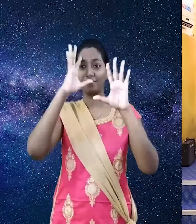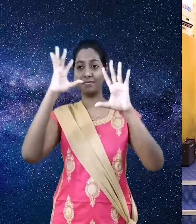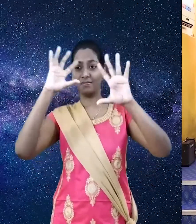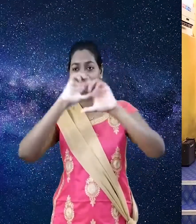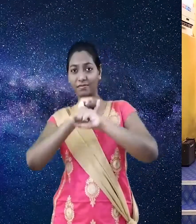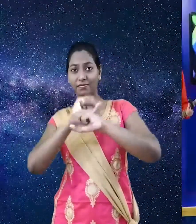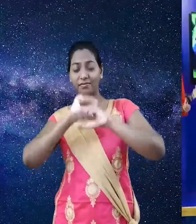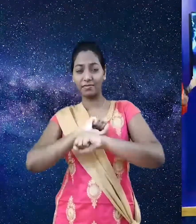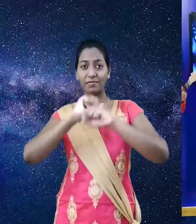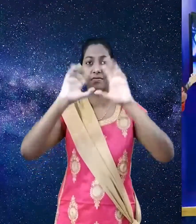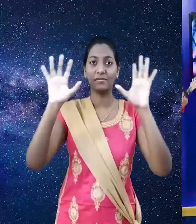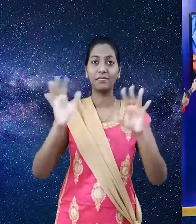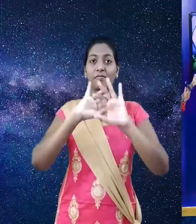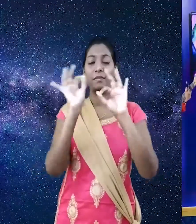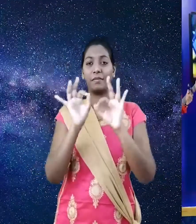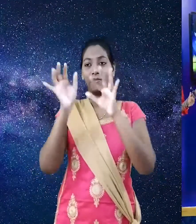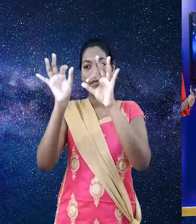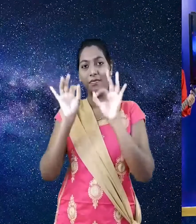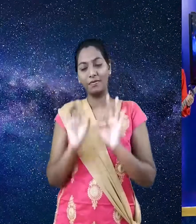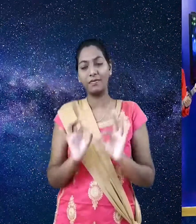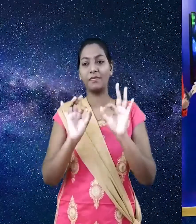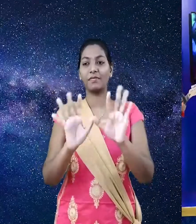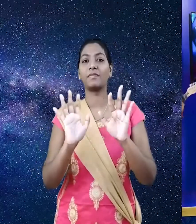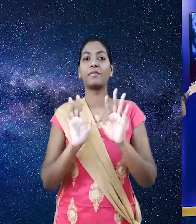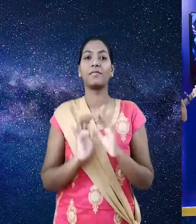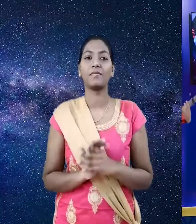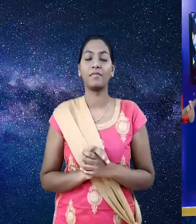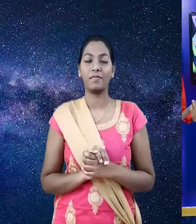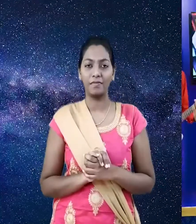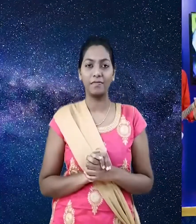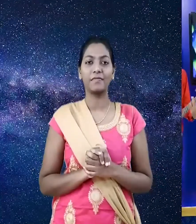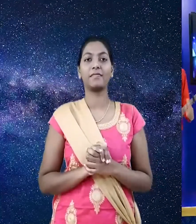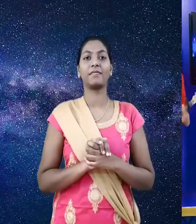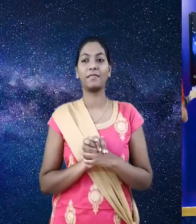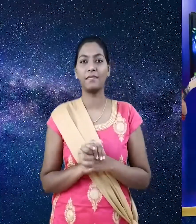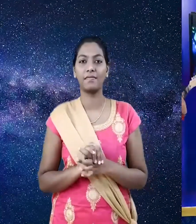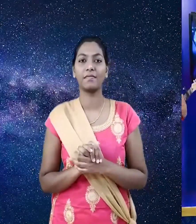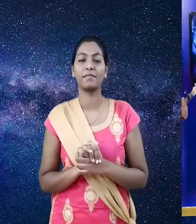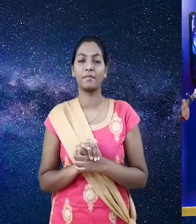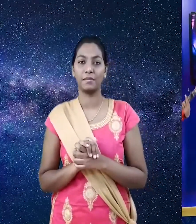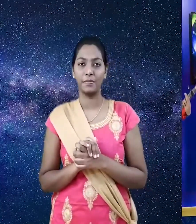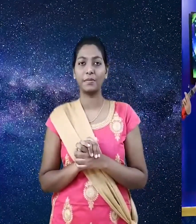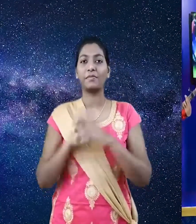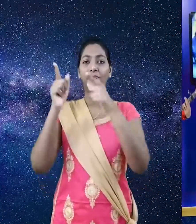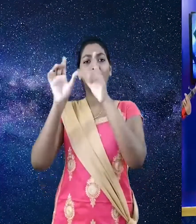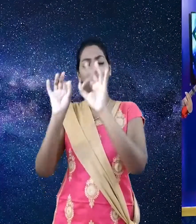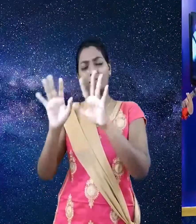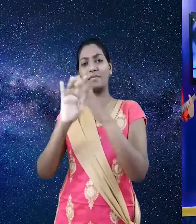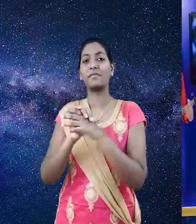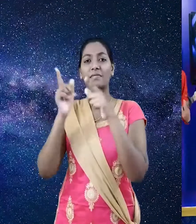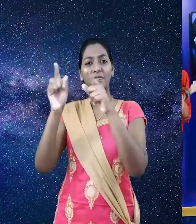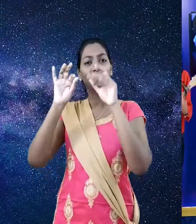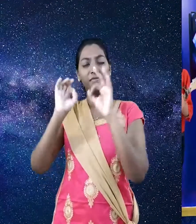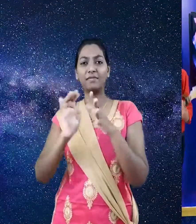में प्रकाश ओ प्रभु यही तू है तू है तू है